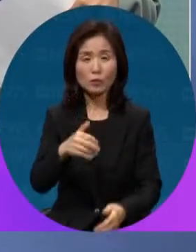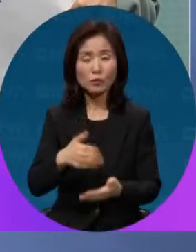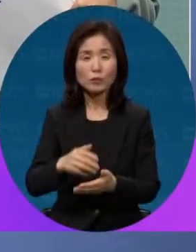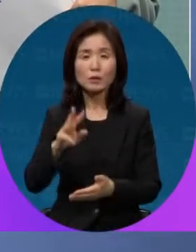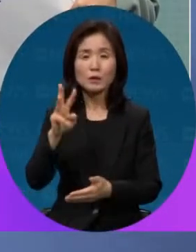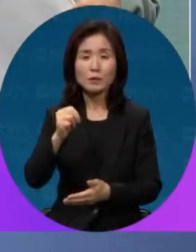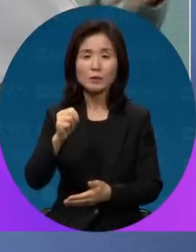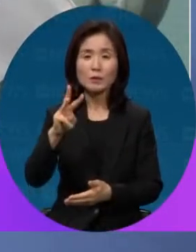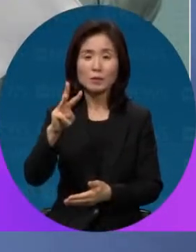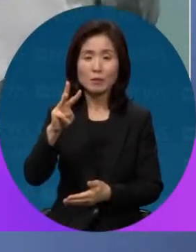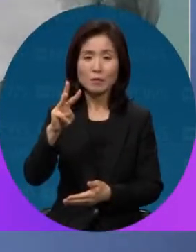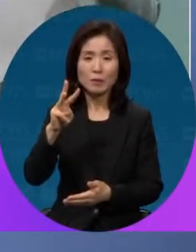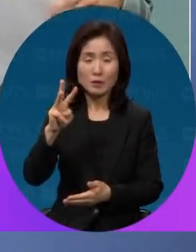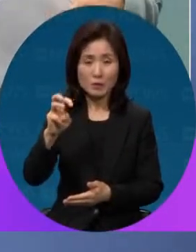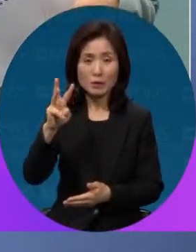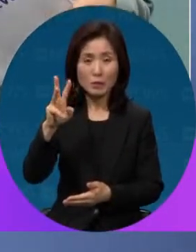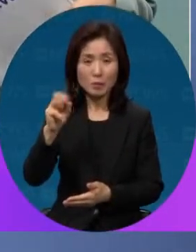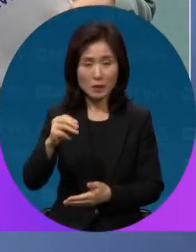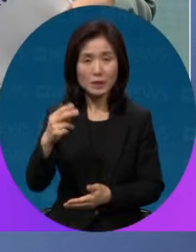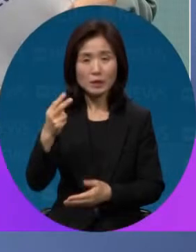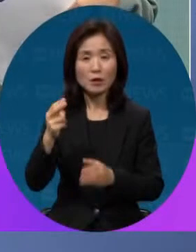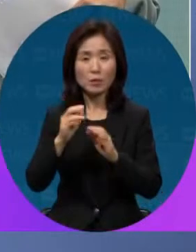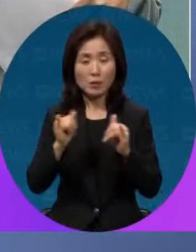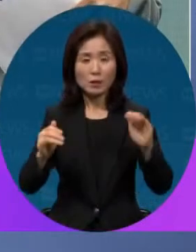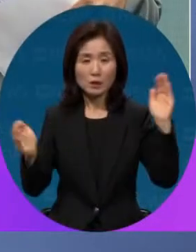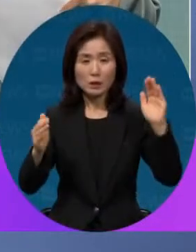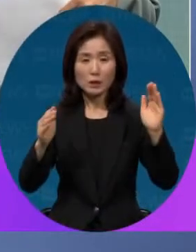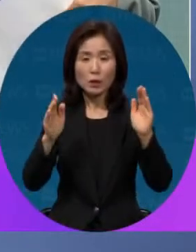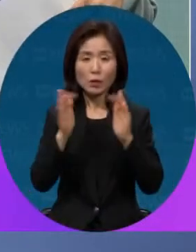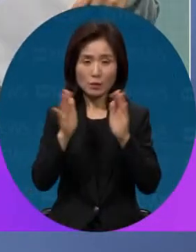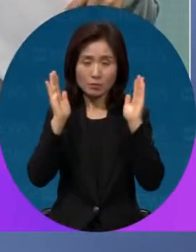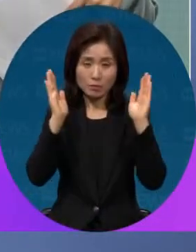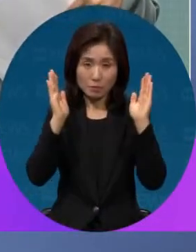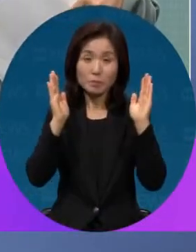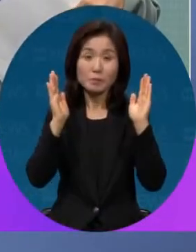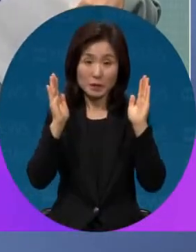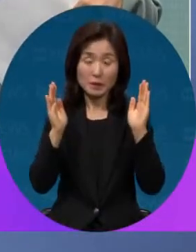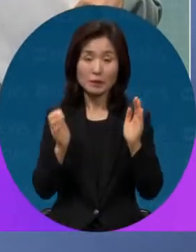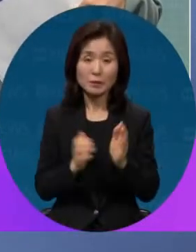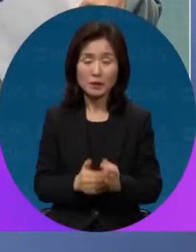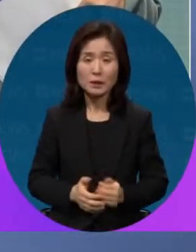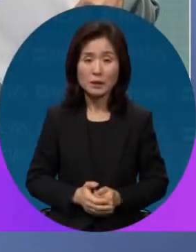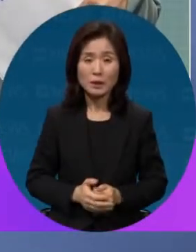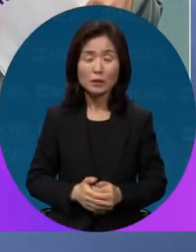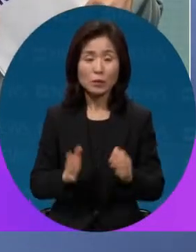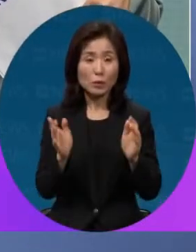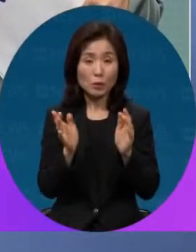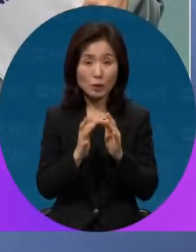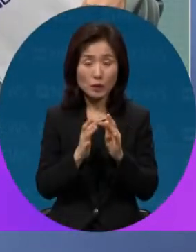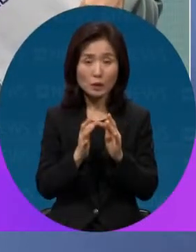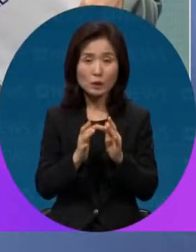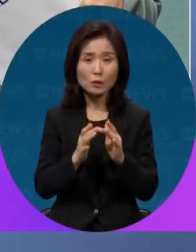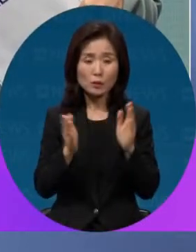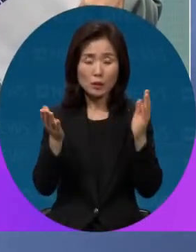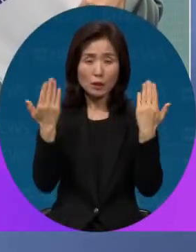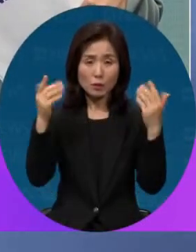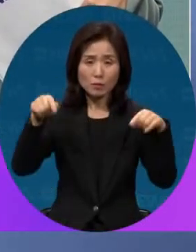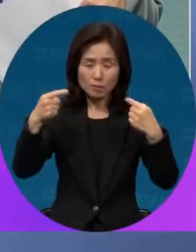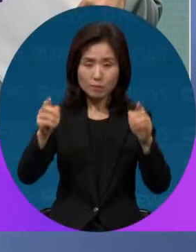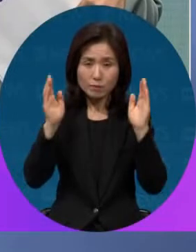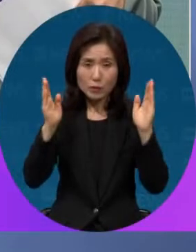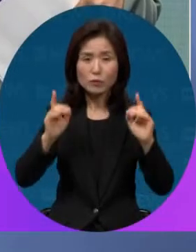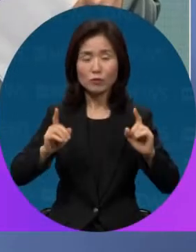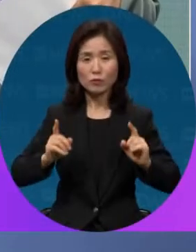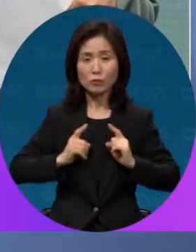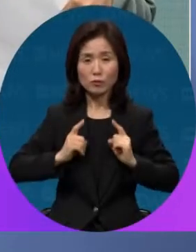2천 여명이 이 2천여 명의 학생이 곳에서 학습을 한 것으로 조사되고 있는데요 또 온라인과 오프라인 수업을 병행하는